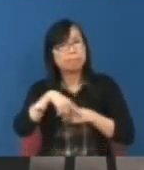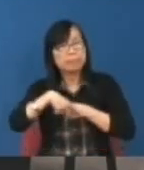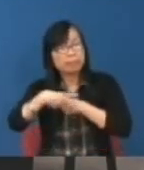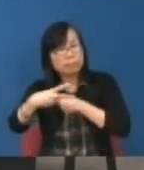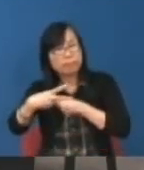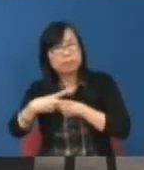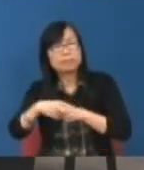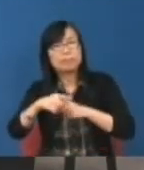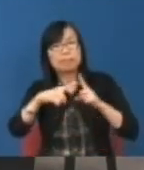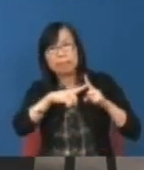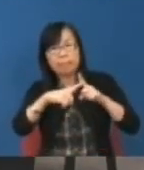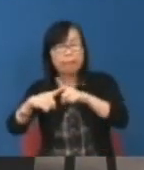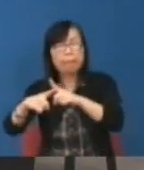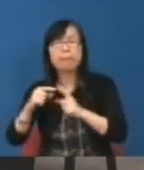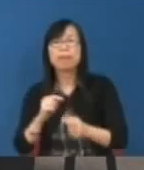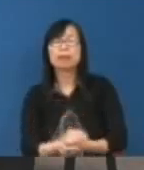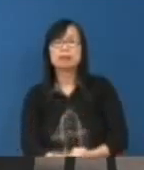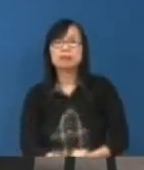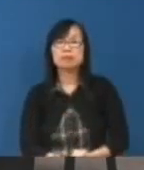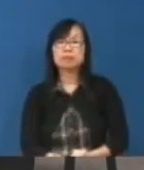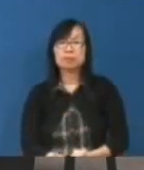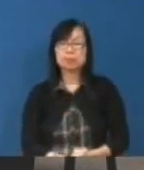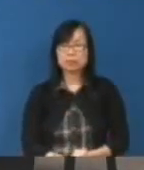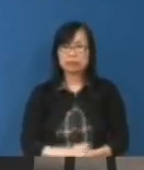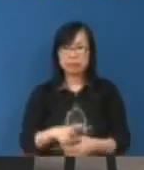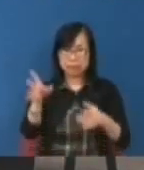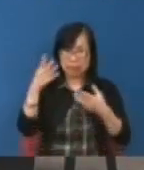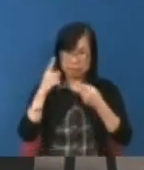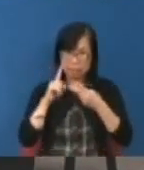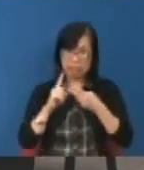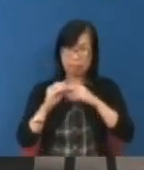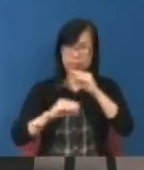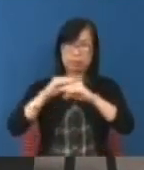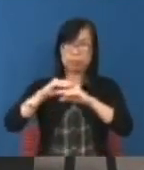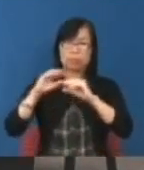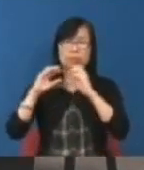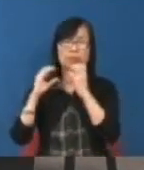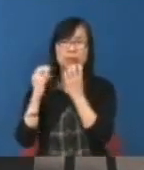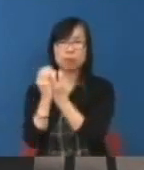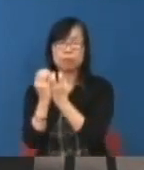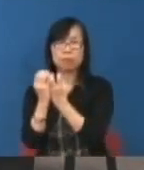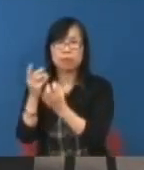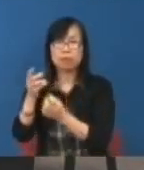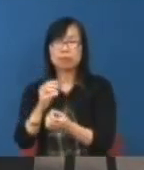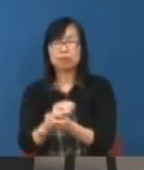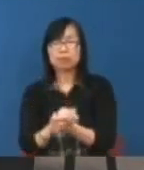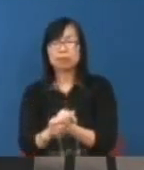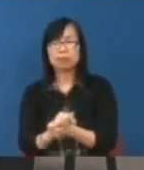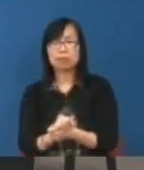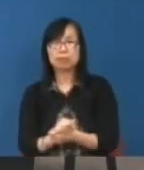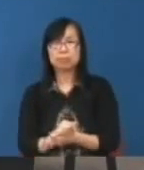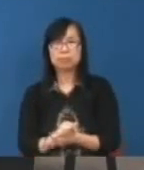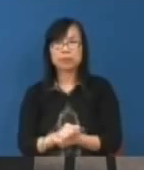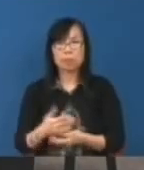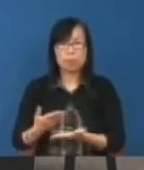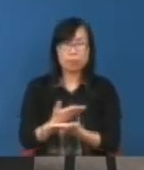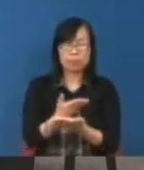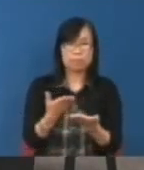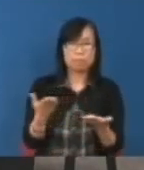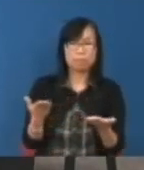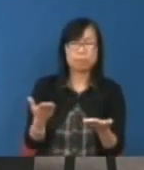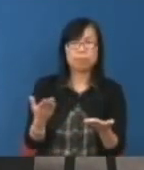簡單道理啦，係咪？咁所以你睇下民建聯而家招招其實都若有所指嘅，即係佢話為大家嘅嘢，其